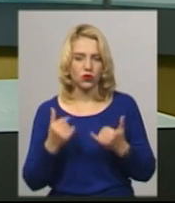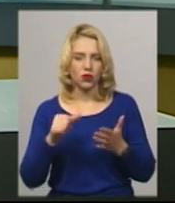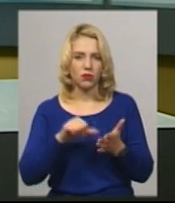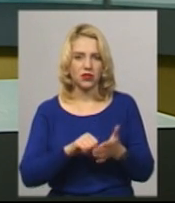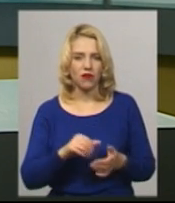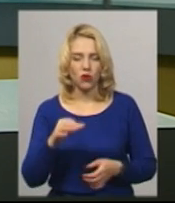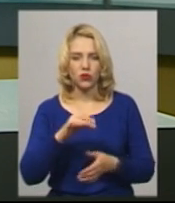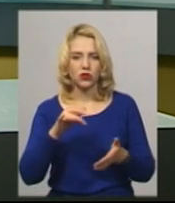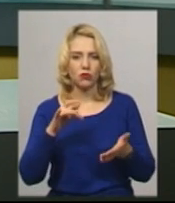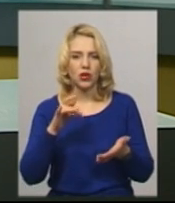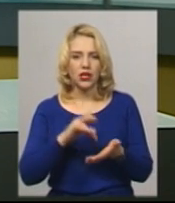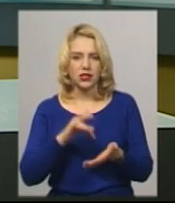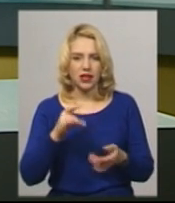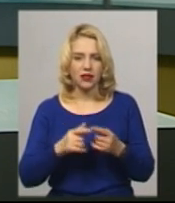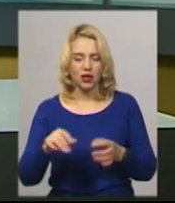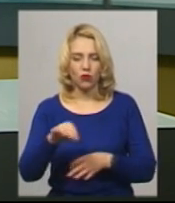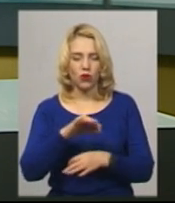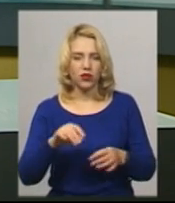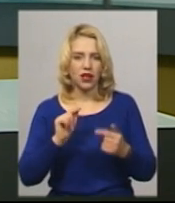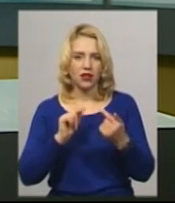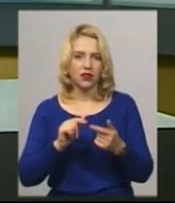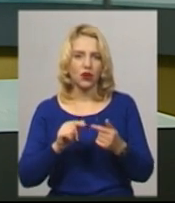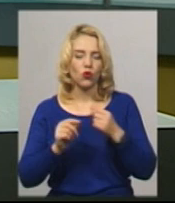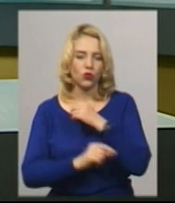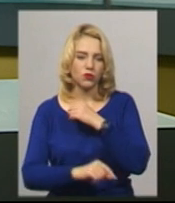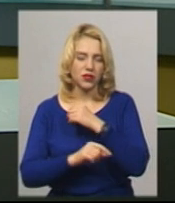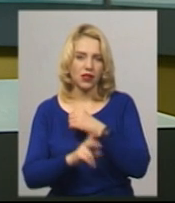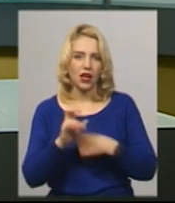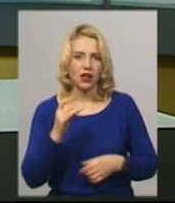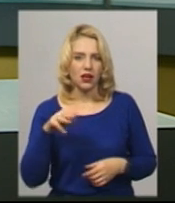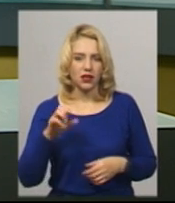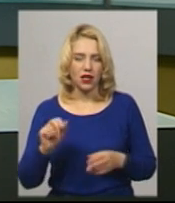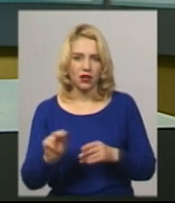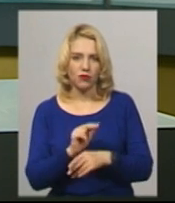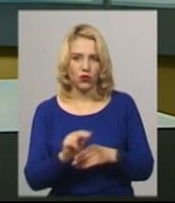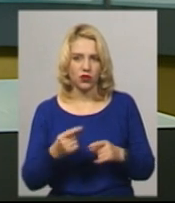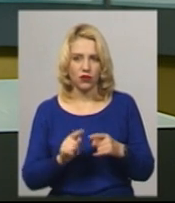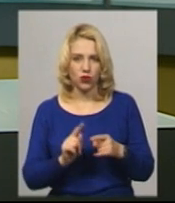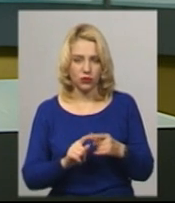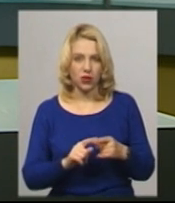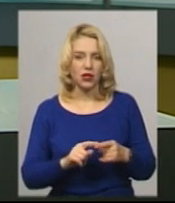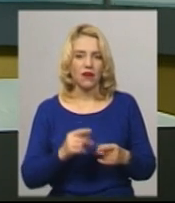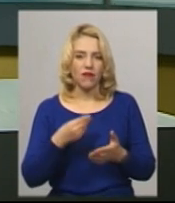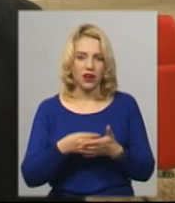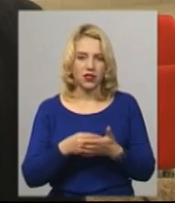центрі відповідний проєкт «Антикорупційна карта ремонтів», який дозволить перевірити вартість та якість проведених робіт.